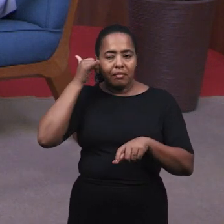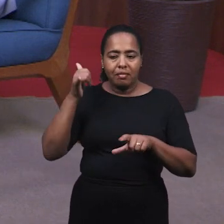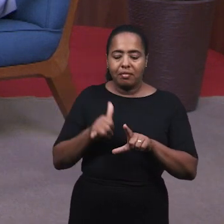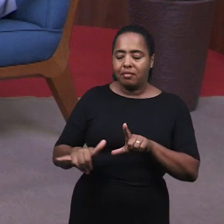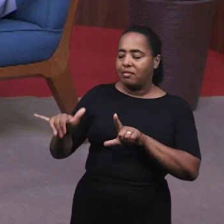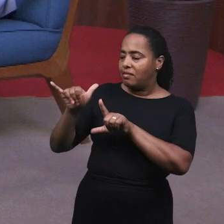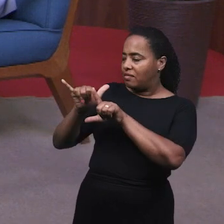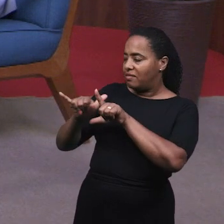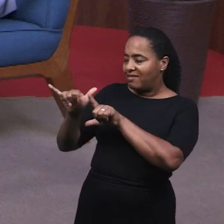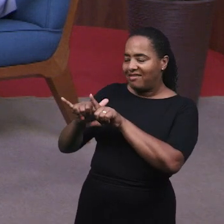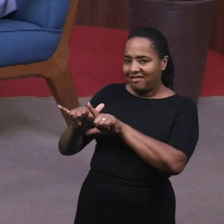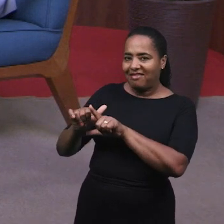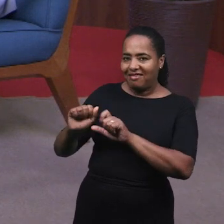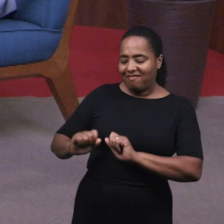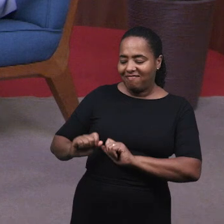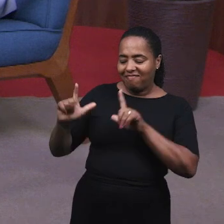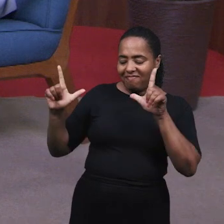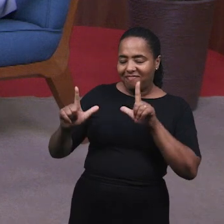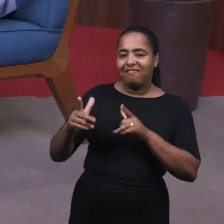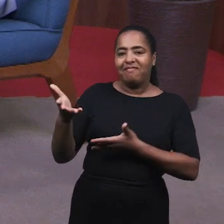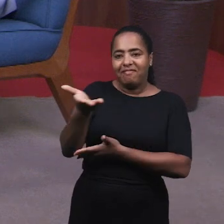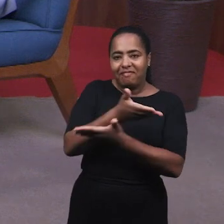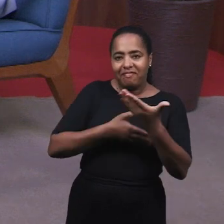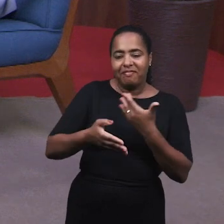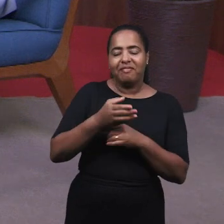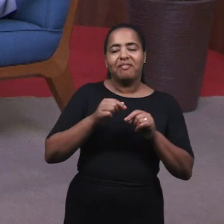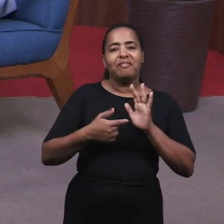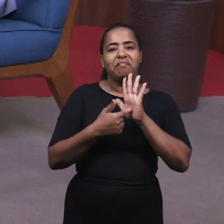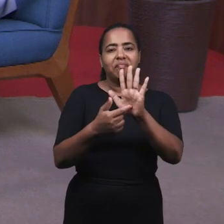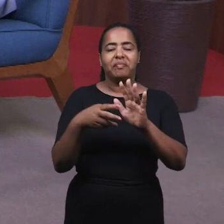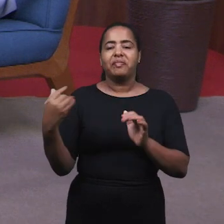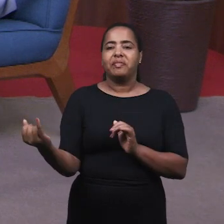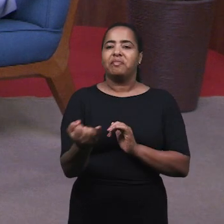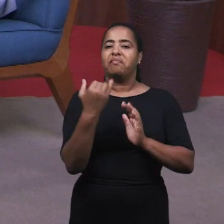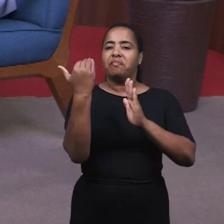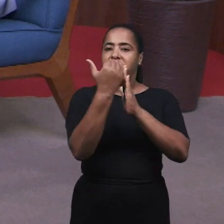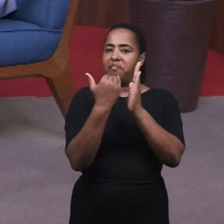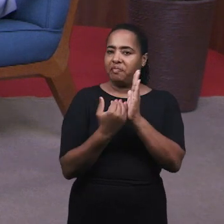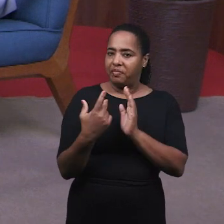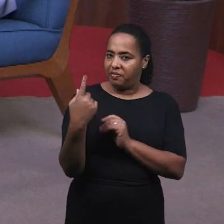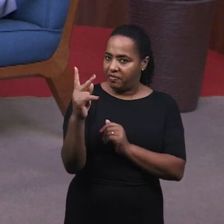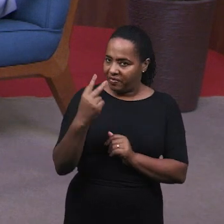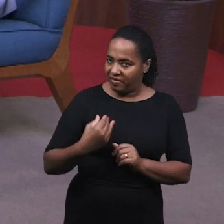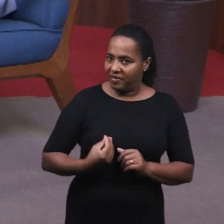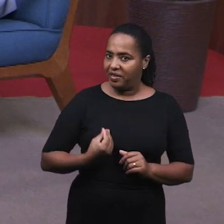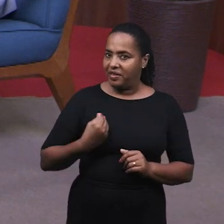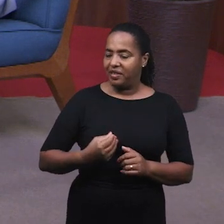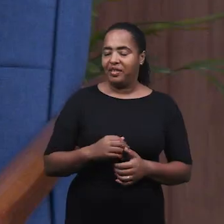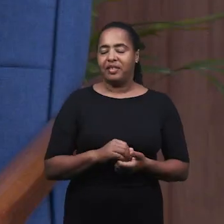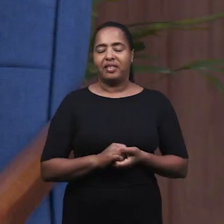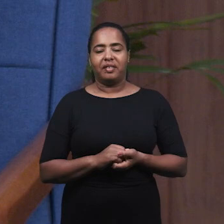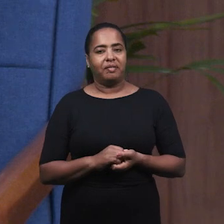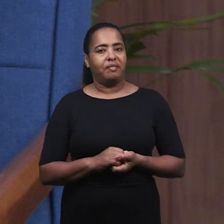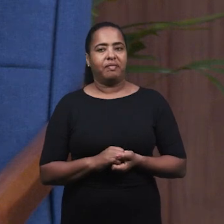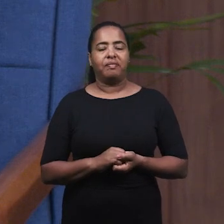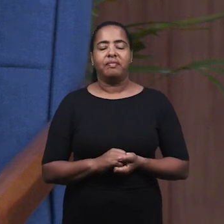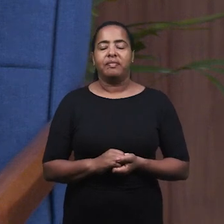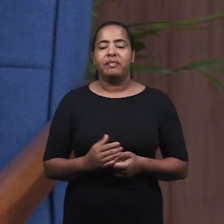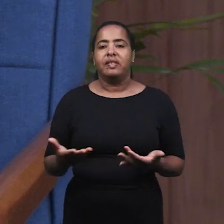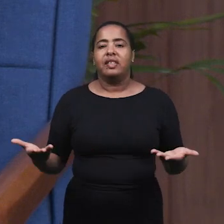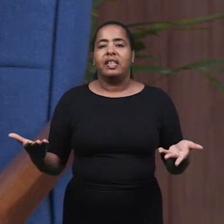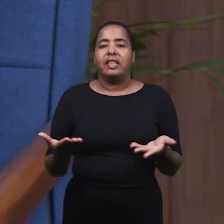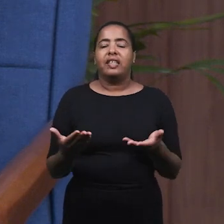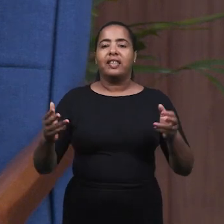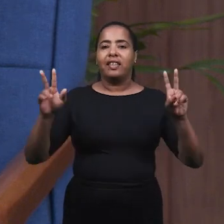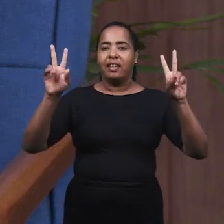que vous puissiez participer en parlant de l'importance de la formation pour votre vie. Maintenant,